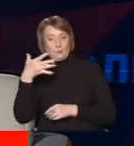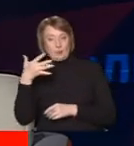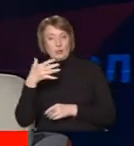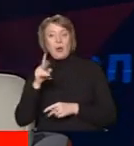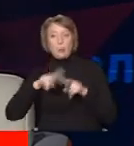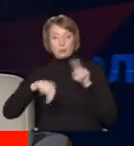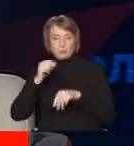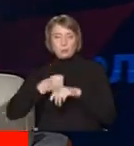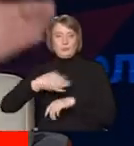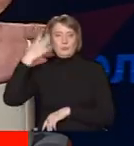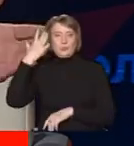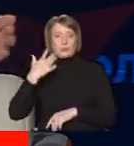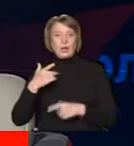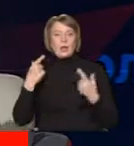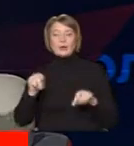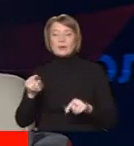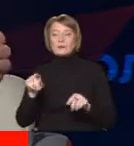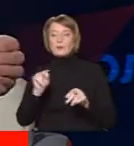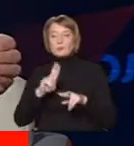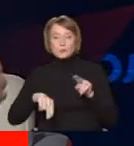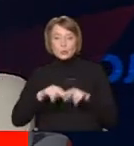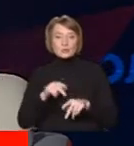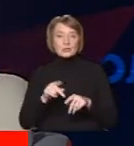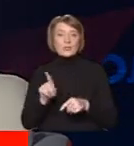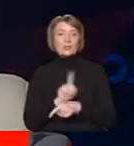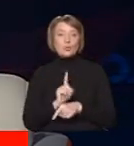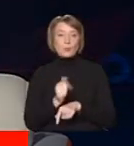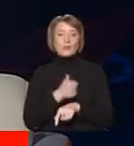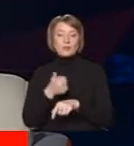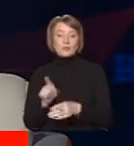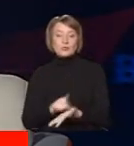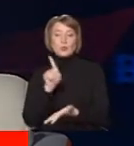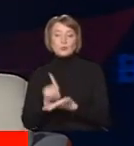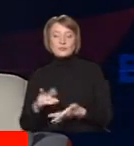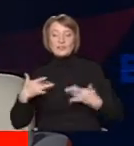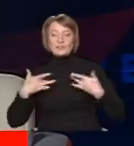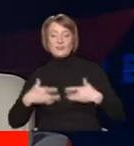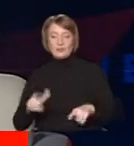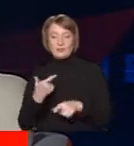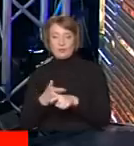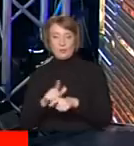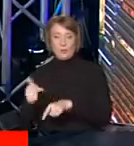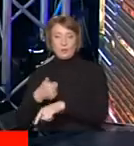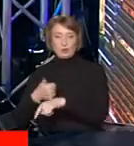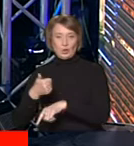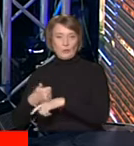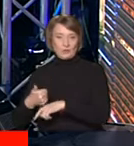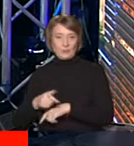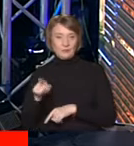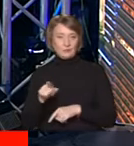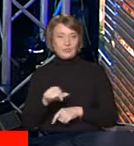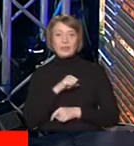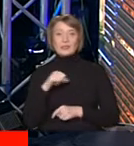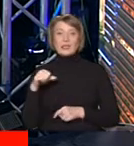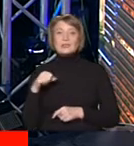Написана зелена зона, видаються під ТРЦ. Так от, нормальний міський голова би звільнив би такого чиновника, звільнив би такого керівника департаменту, написав би сам